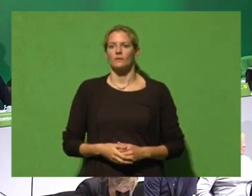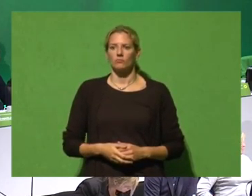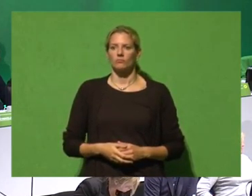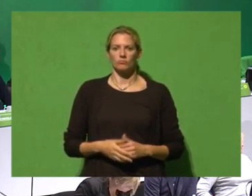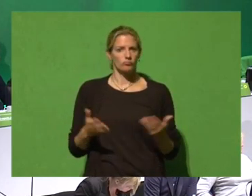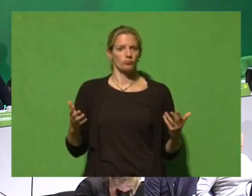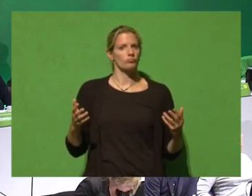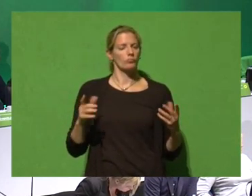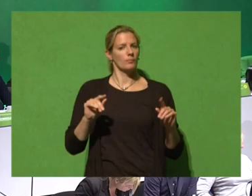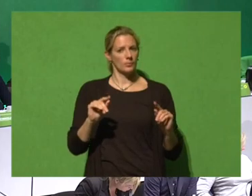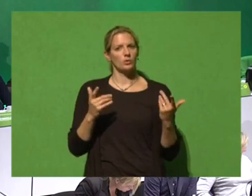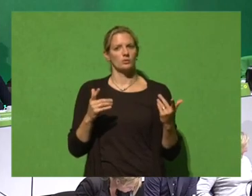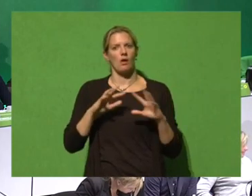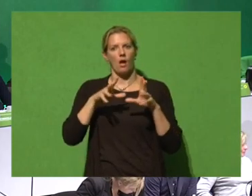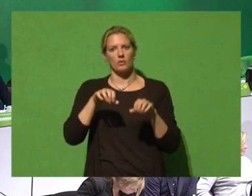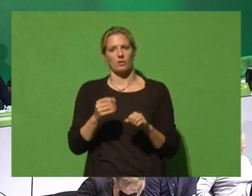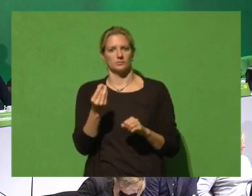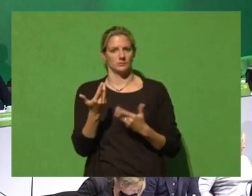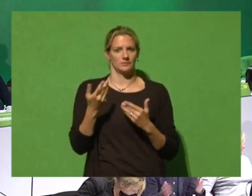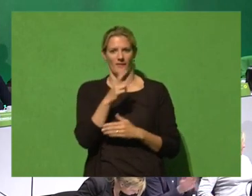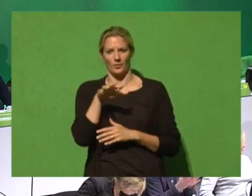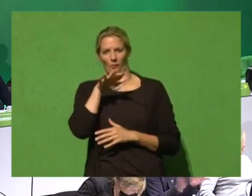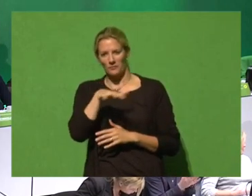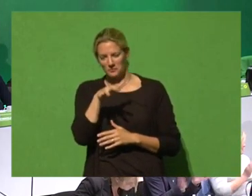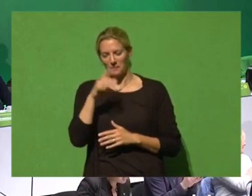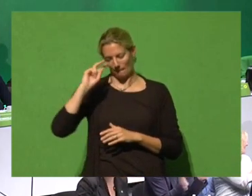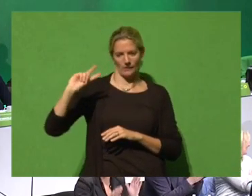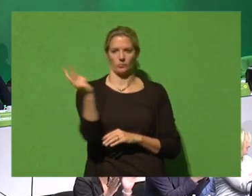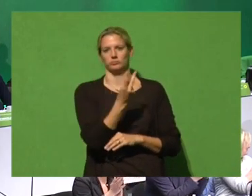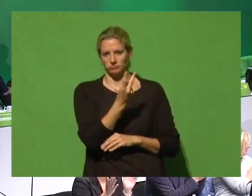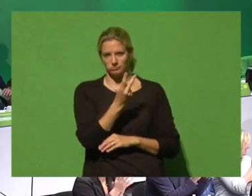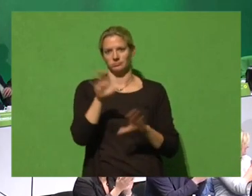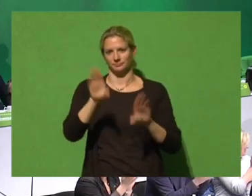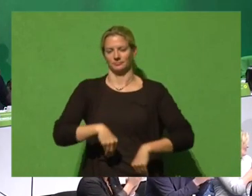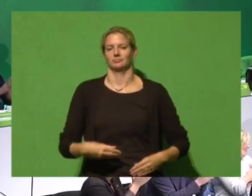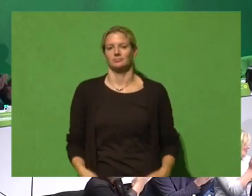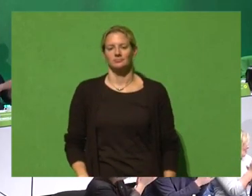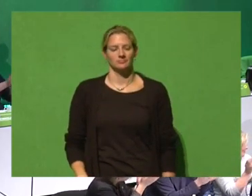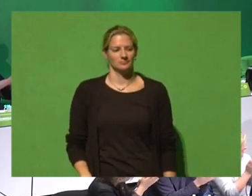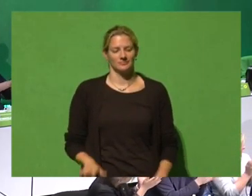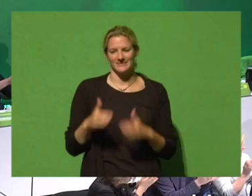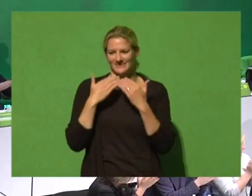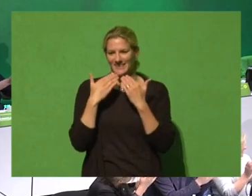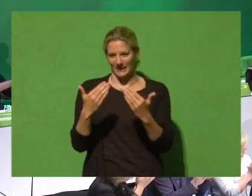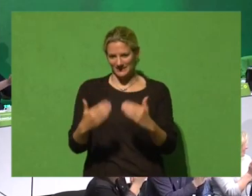Und damit ist der Haushalt 2015 einstimmig verabschiedet. Herzlichen Dank dafür.